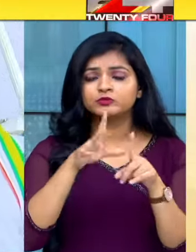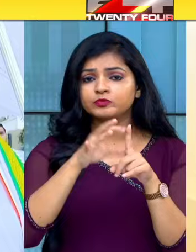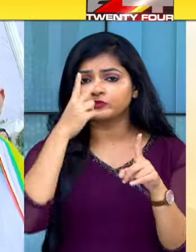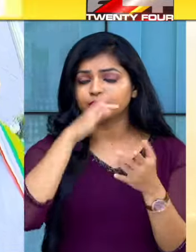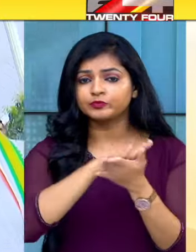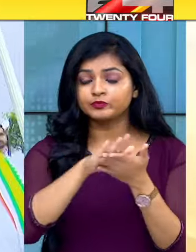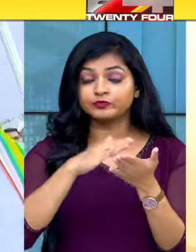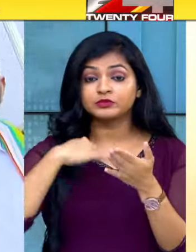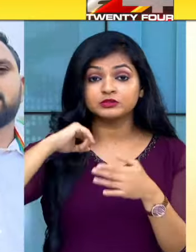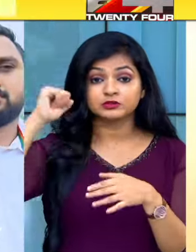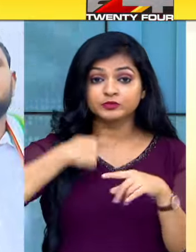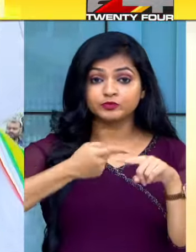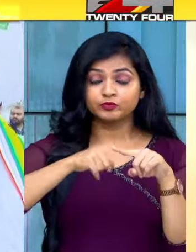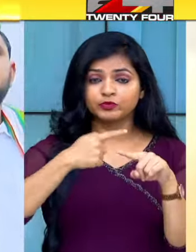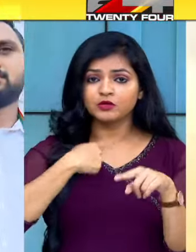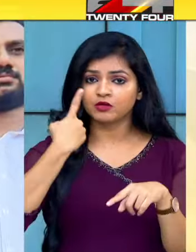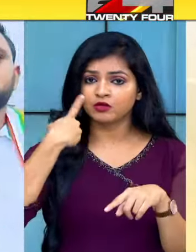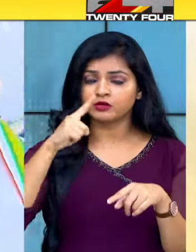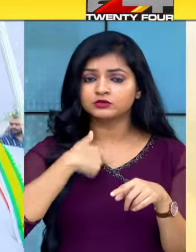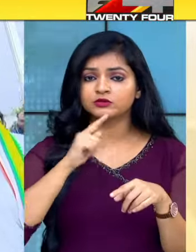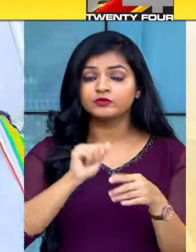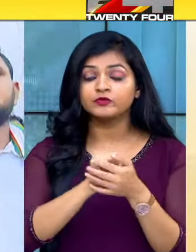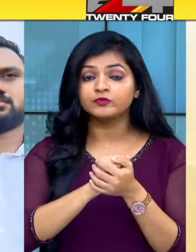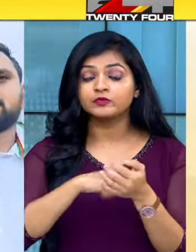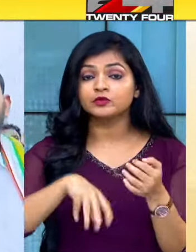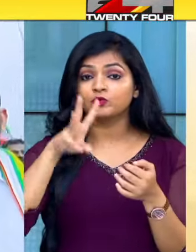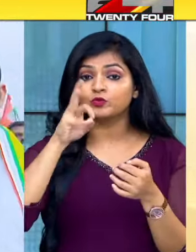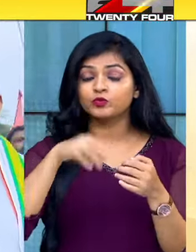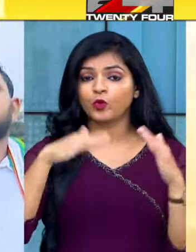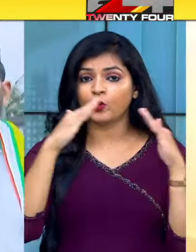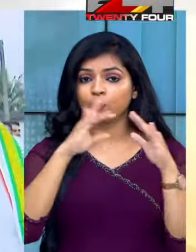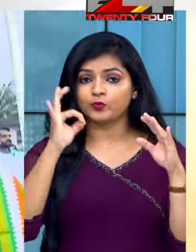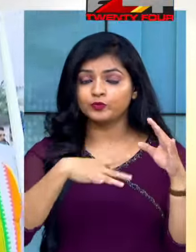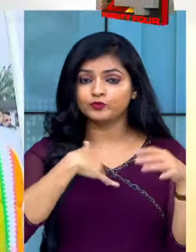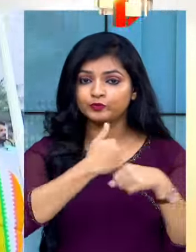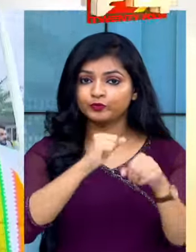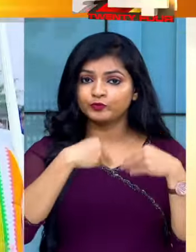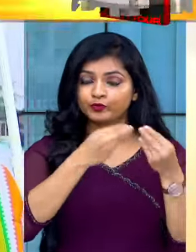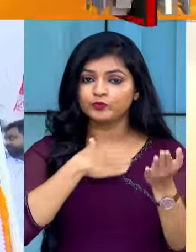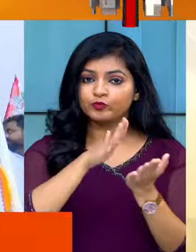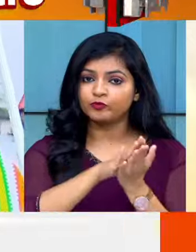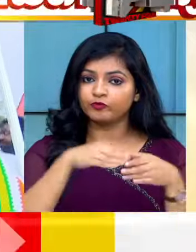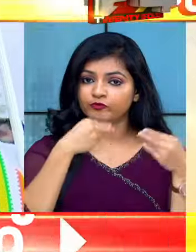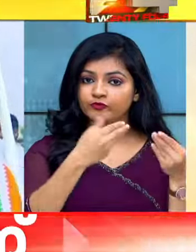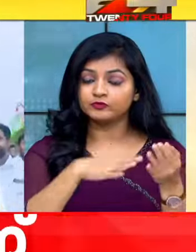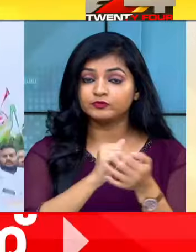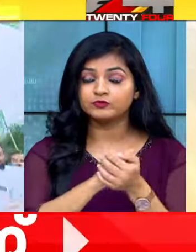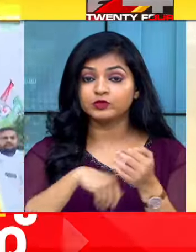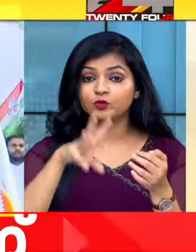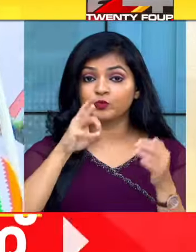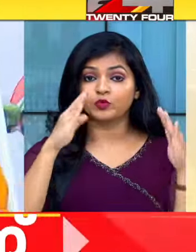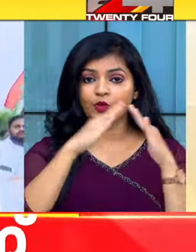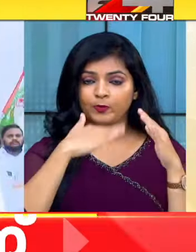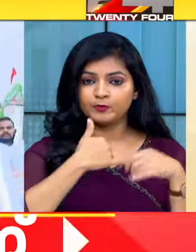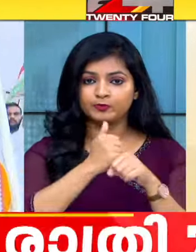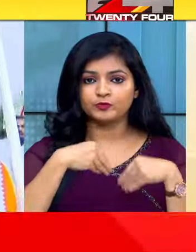ഞങ്ങൾക്കതിന് ആധികാരികമായ ധാർമ്മിക അവകാശമുണ്ട്. 30 വീടുകൾ ഞങ്ങൾ പ്രഖ്യാപിച്ചിട്ടുണ്ട്. ആ 30 വീടുകളുമായി ബന്ധപ്പെട്ട് സർക്കാരല്ലേ പറയേണ്ടത്